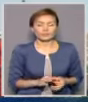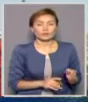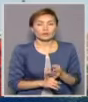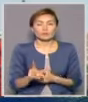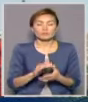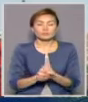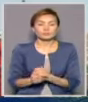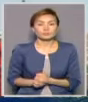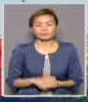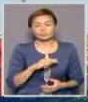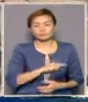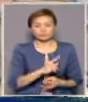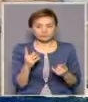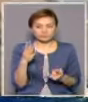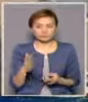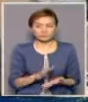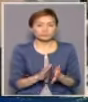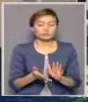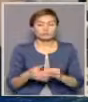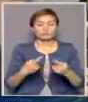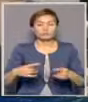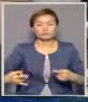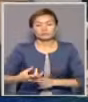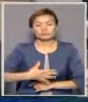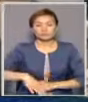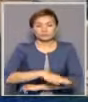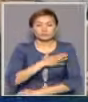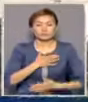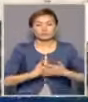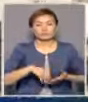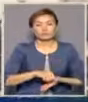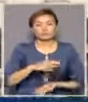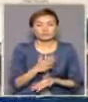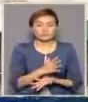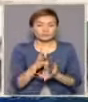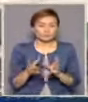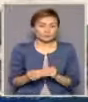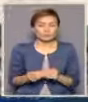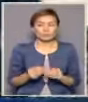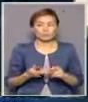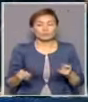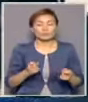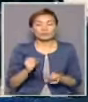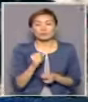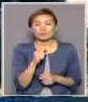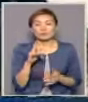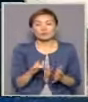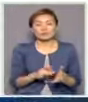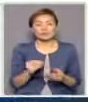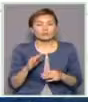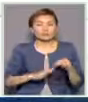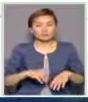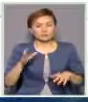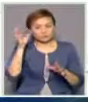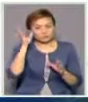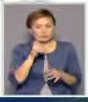бастайтын бұл ұлы жұмыс деп білемін. Шараға әртүрлі мекемелерден белсенділер қатысты. Ішкі саясат басқармасы, азаматтық орталық, қалалық